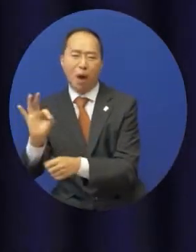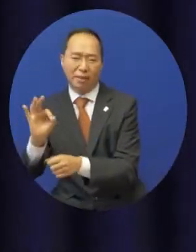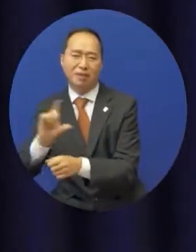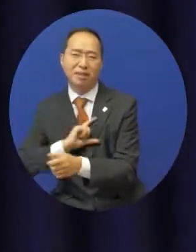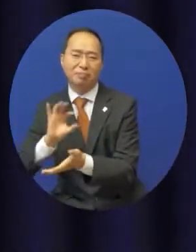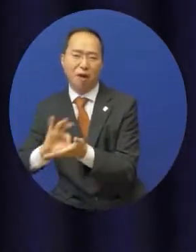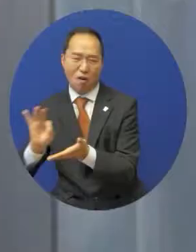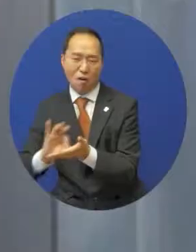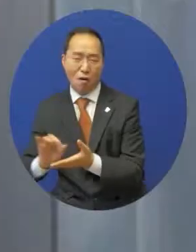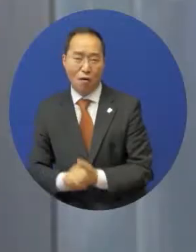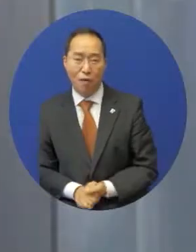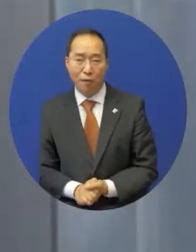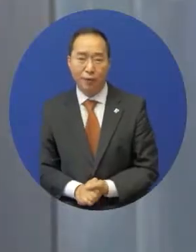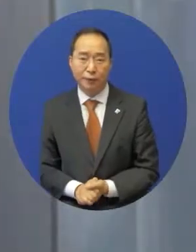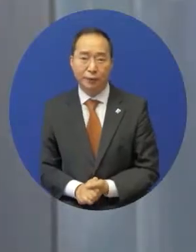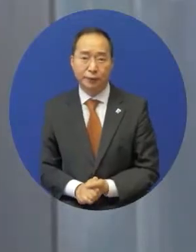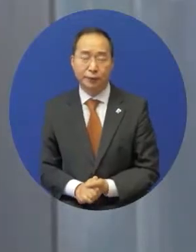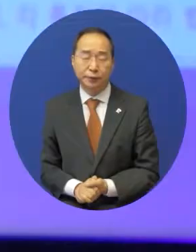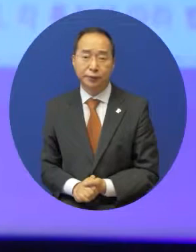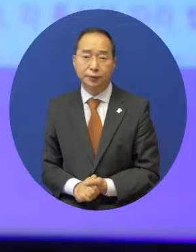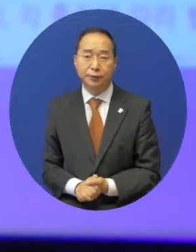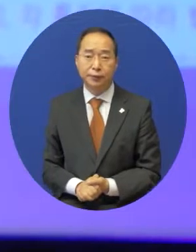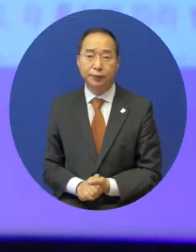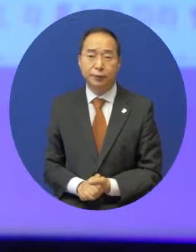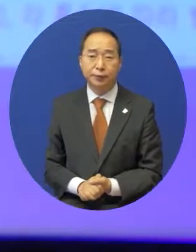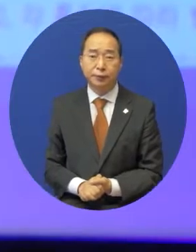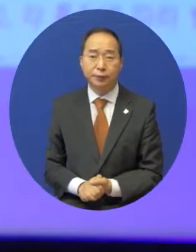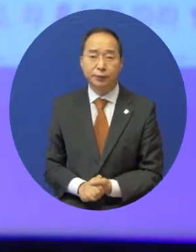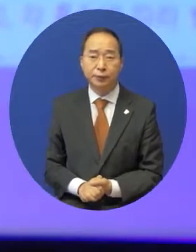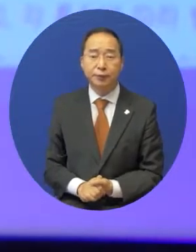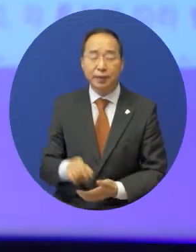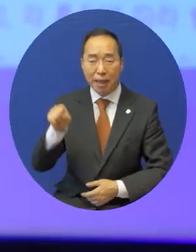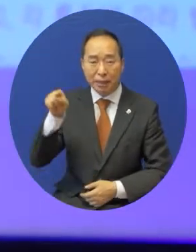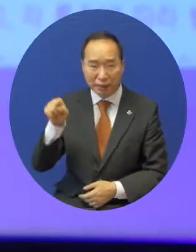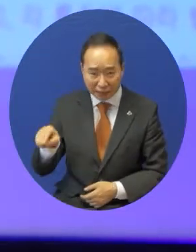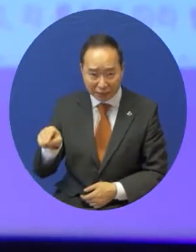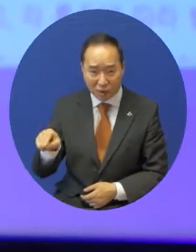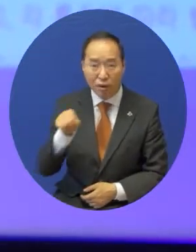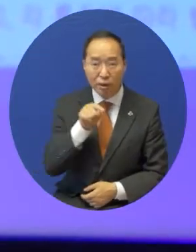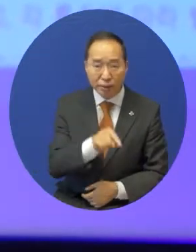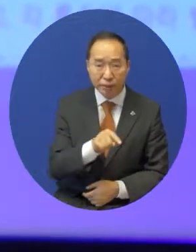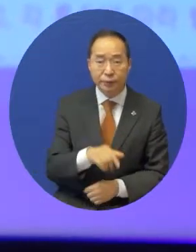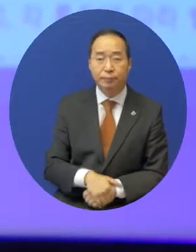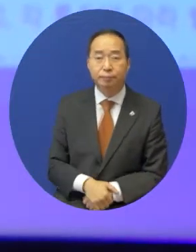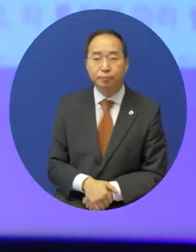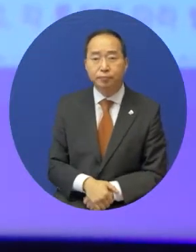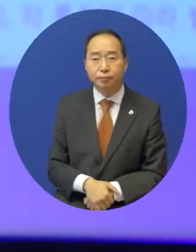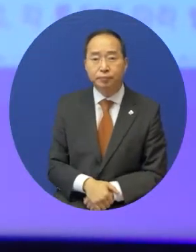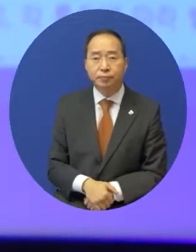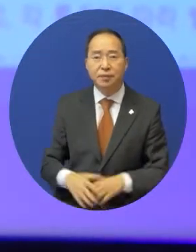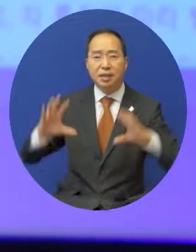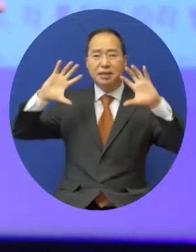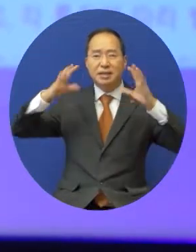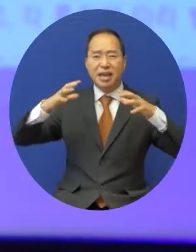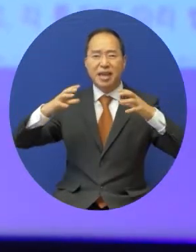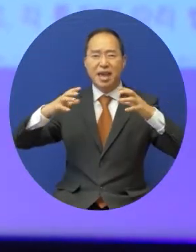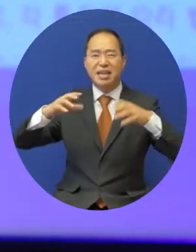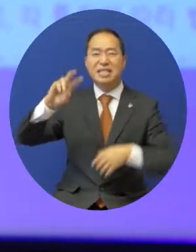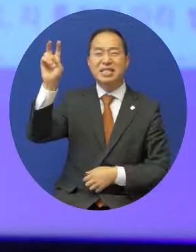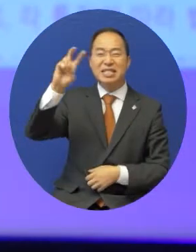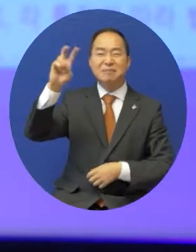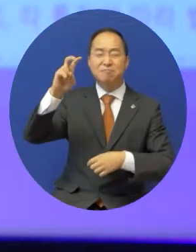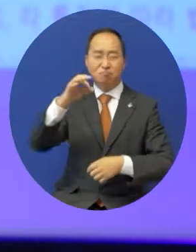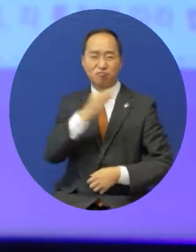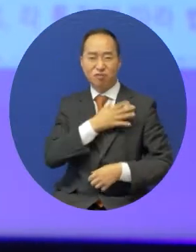용어를 많이 썼던 거예요. 근데 이제 이것들이 이제 그 G20 그